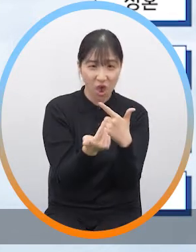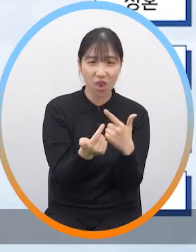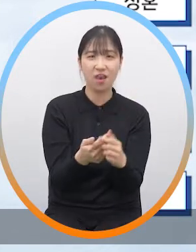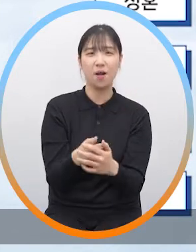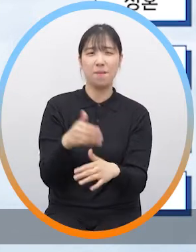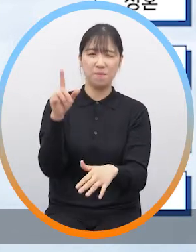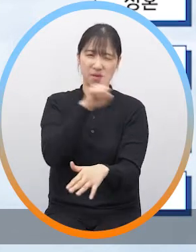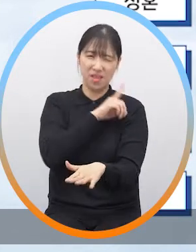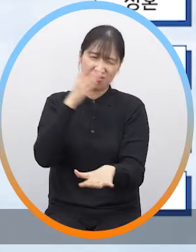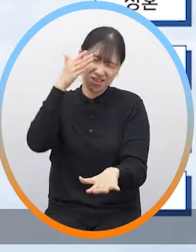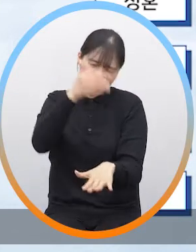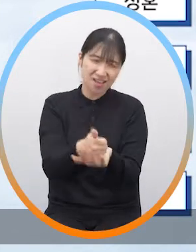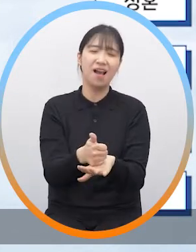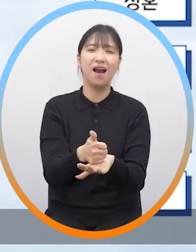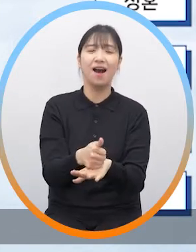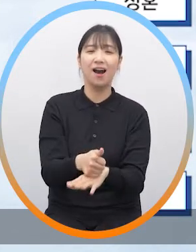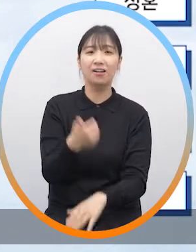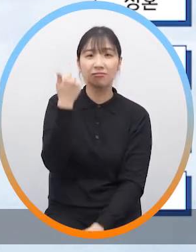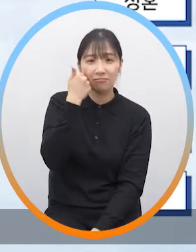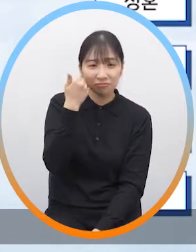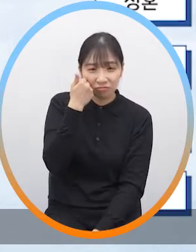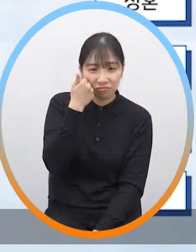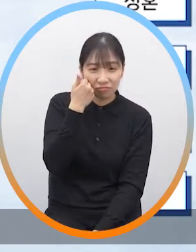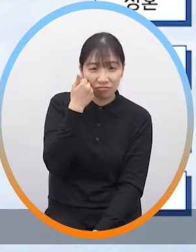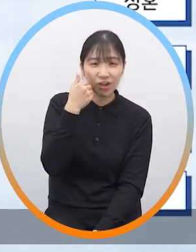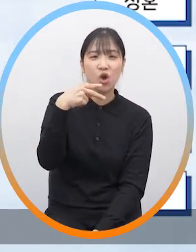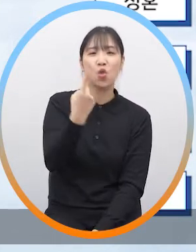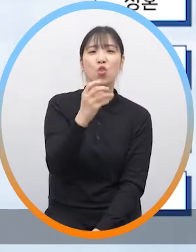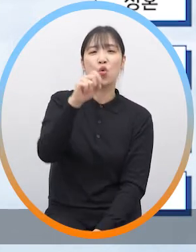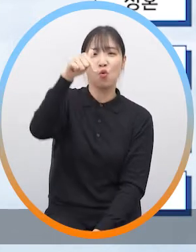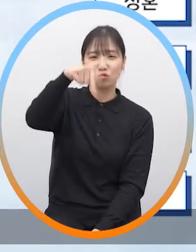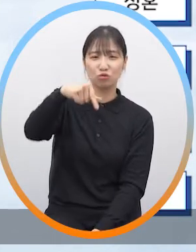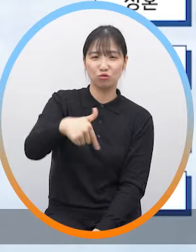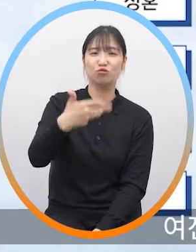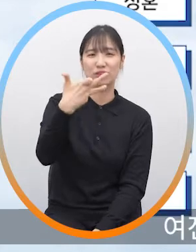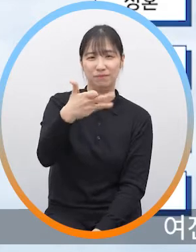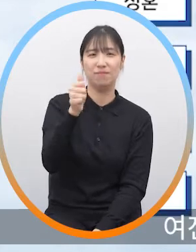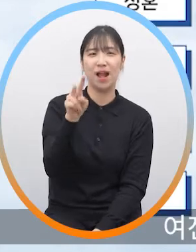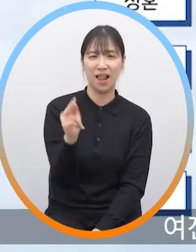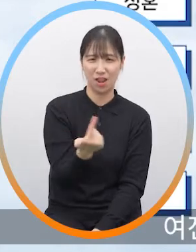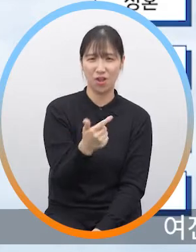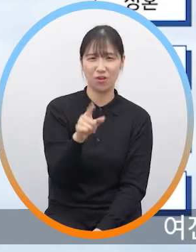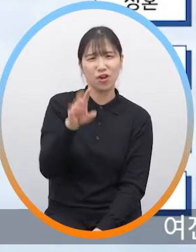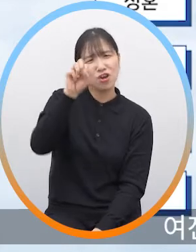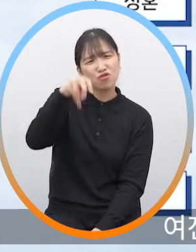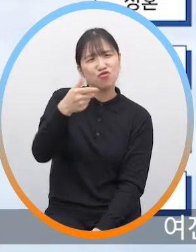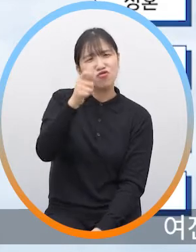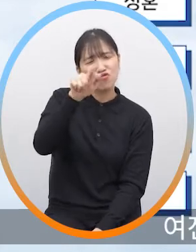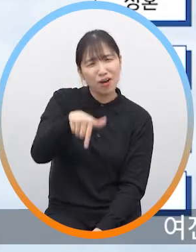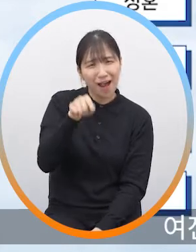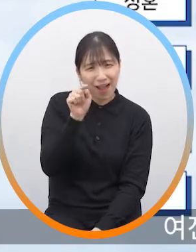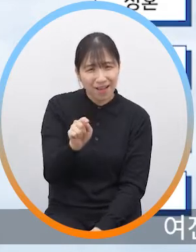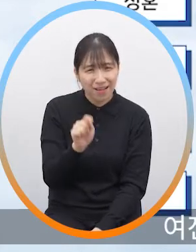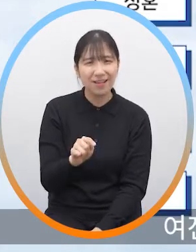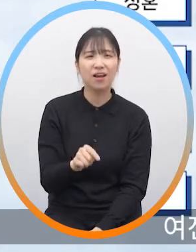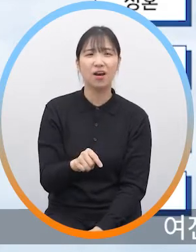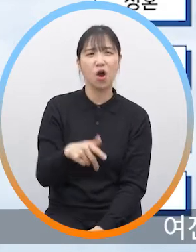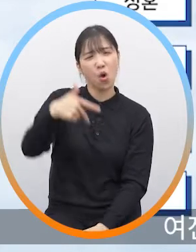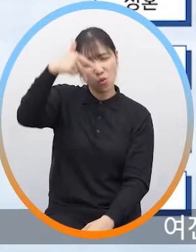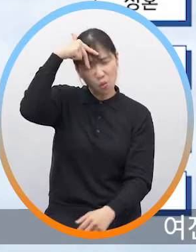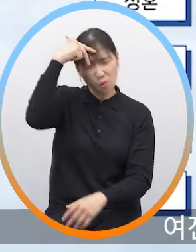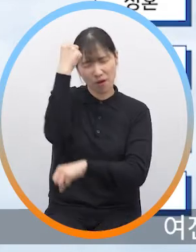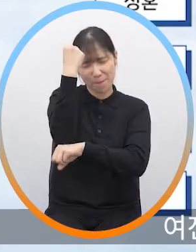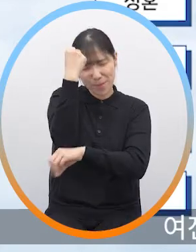그리고 역시 맨 뒤에 뒷열에 차지하는 분들이 동국 18현입니다. 여전히 유학이라고 하는 것이 아무래도